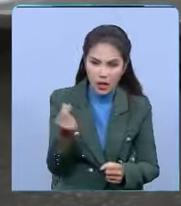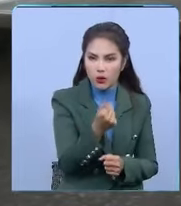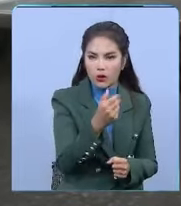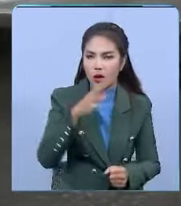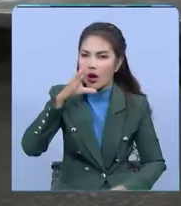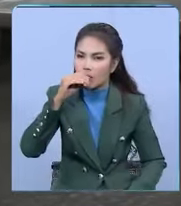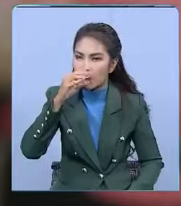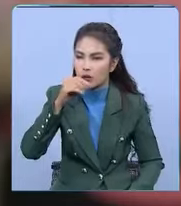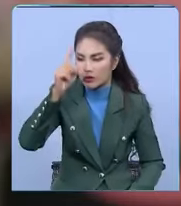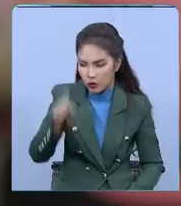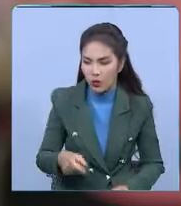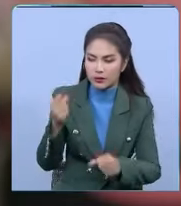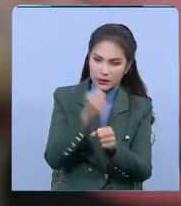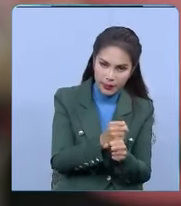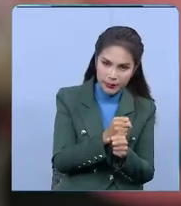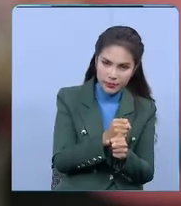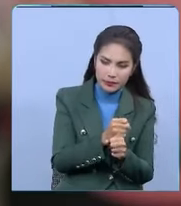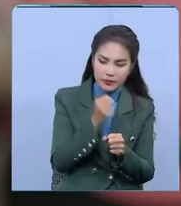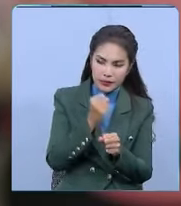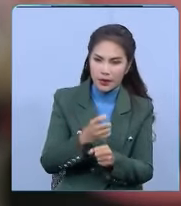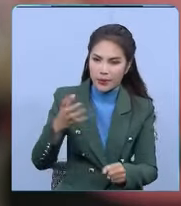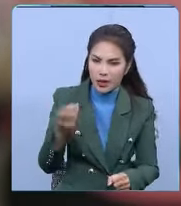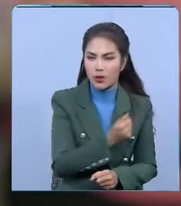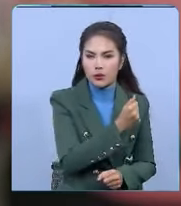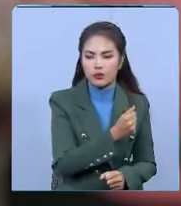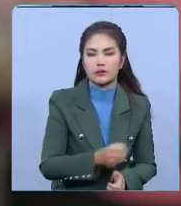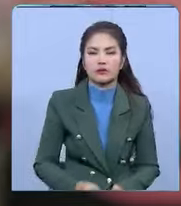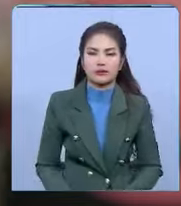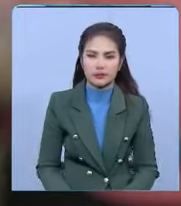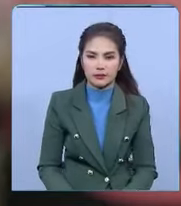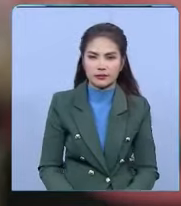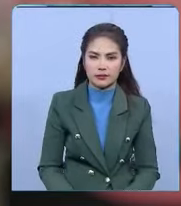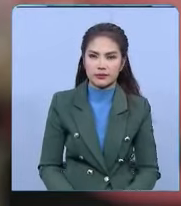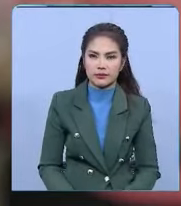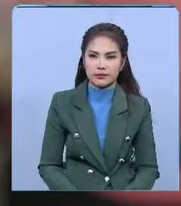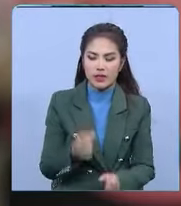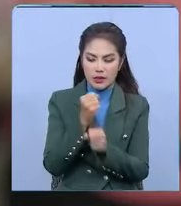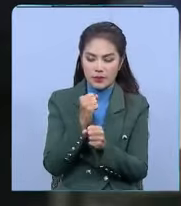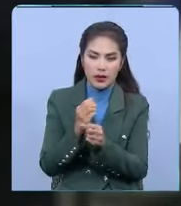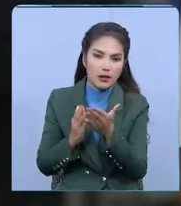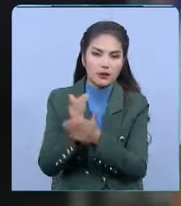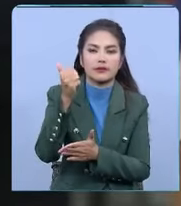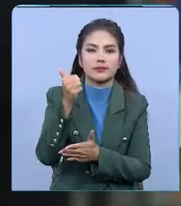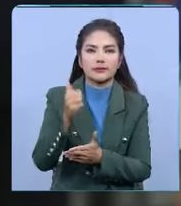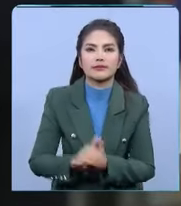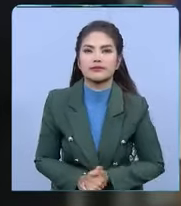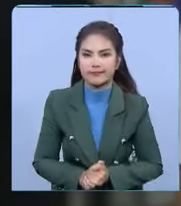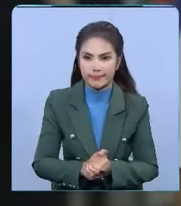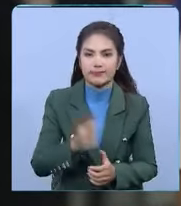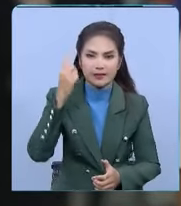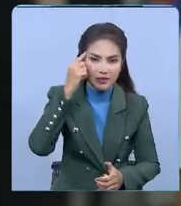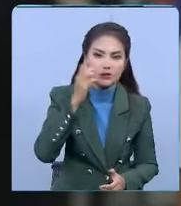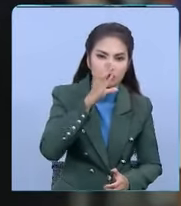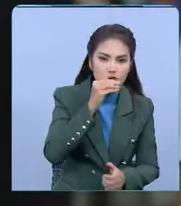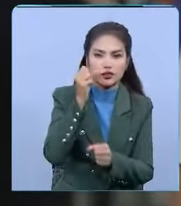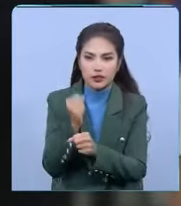ก็ต้องทำให้โดยเร็วนะครับเพื่อที่จะให้งานนั้นสำเร็จไปได้โดยเร็ว นี่คือคิดพูดทำในแบบฉบับ